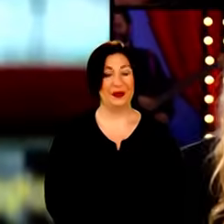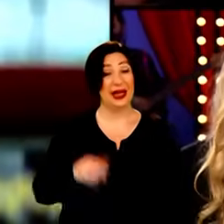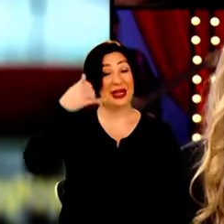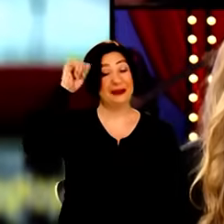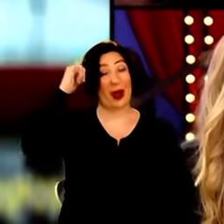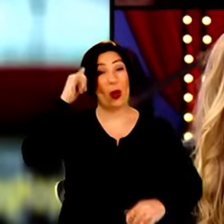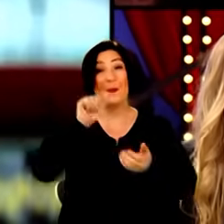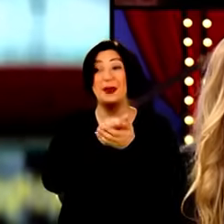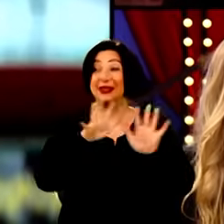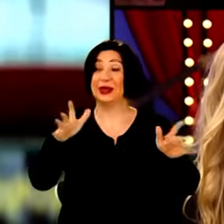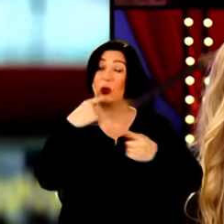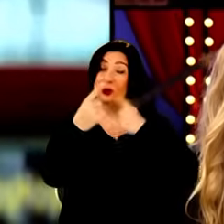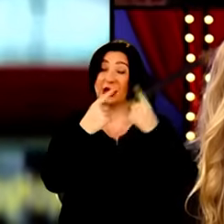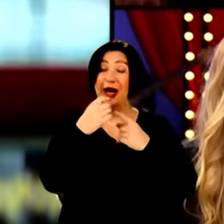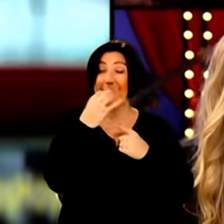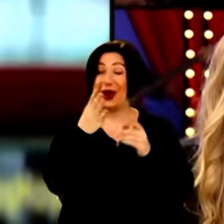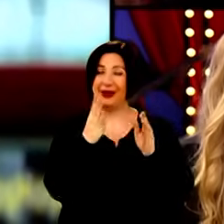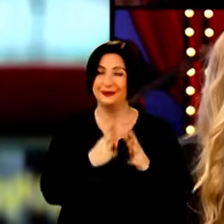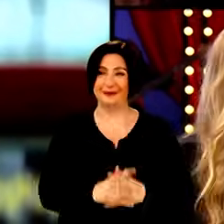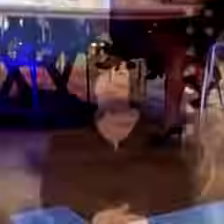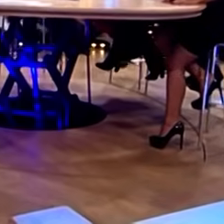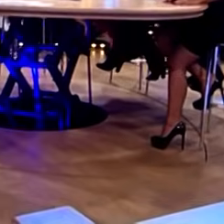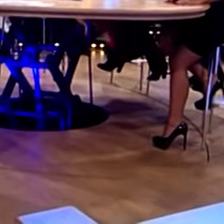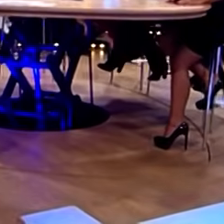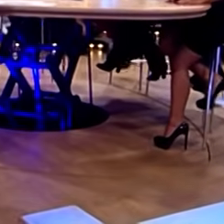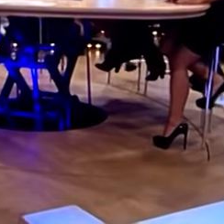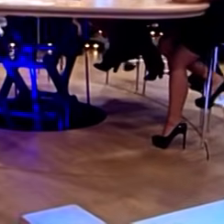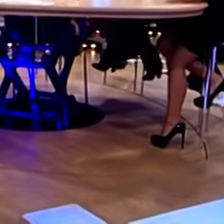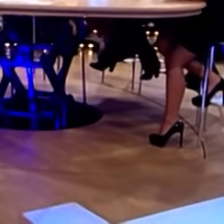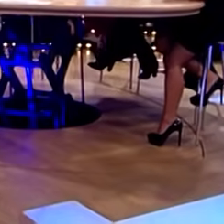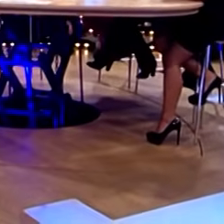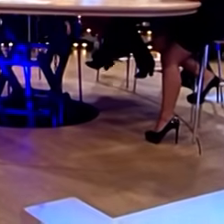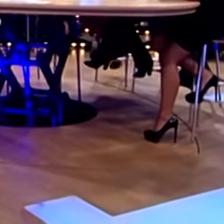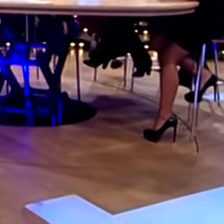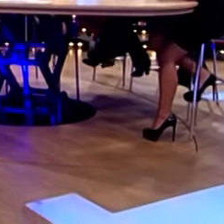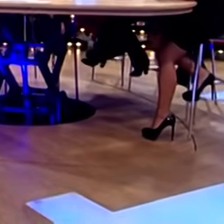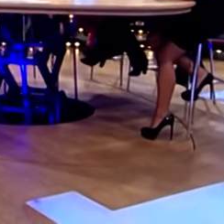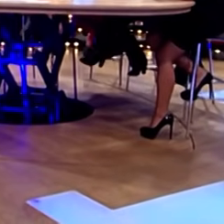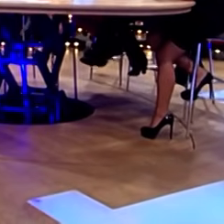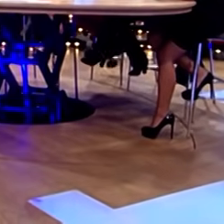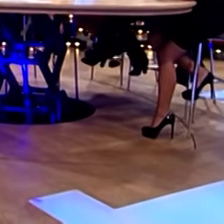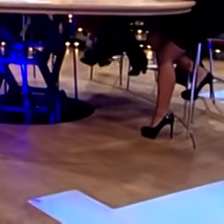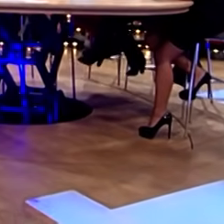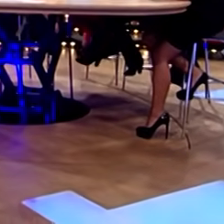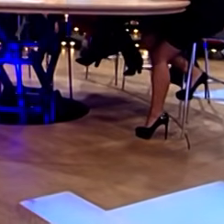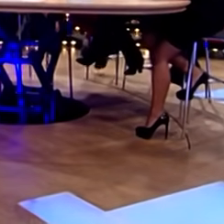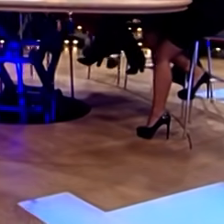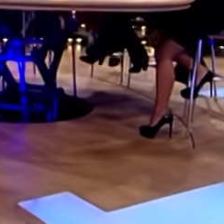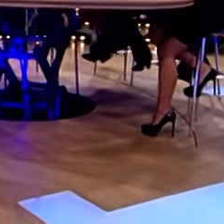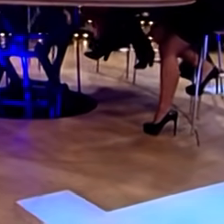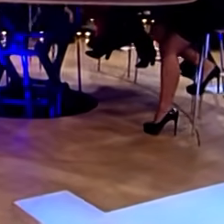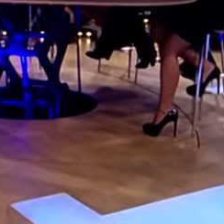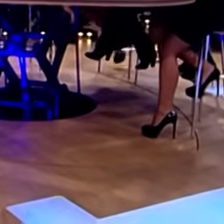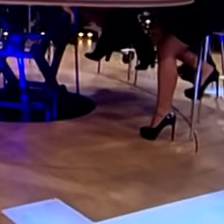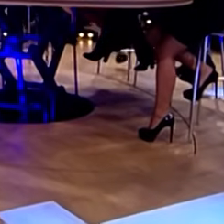İspanyol medyasının konuştuğu haberle devam edelim. Dur. Bu kıza haksızlık yapıyoruz. Gerçekten bu kıza haksızlık yapıyoruz çünkü